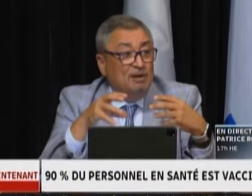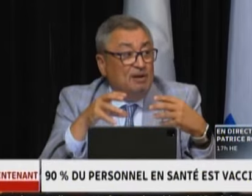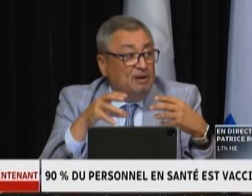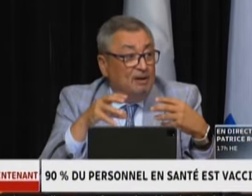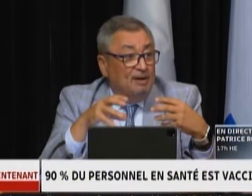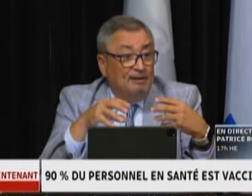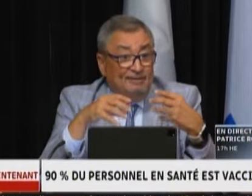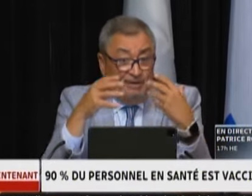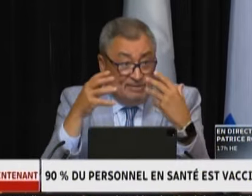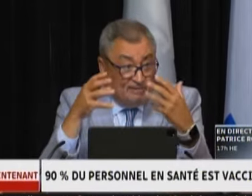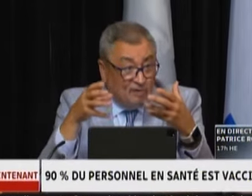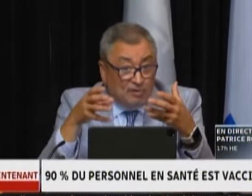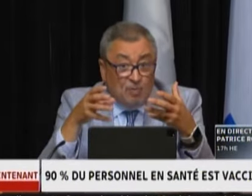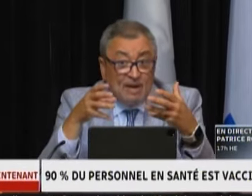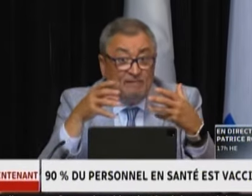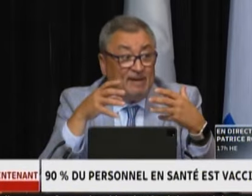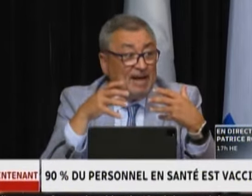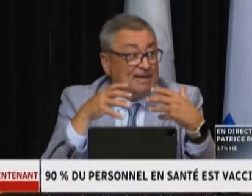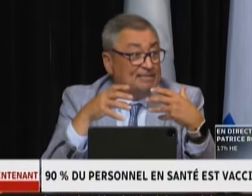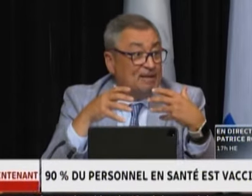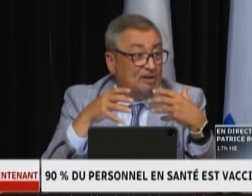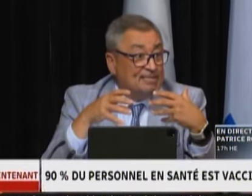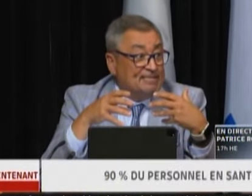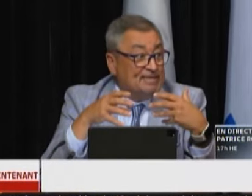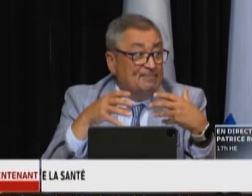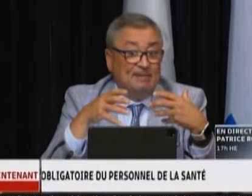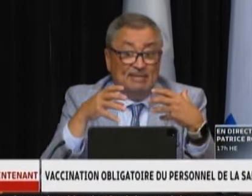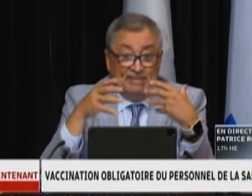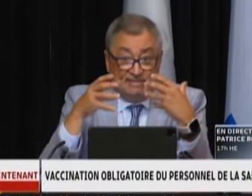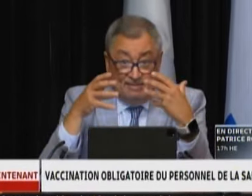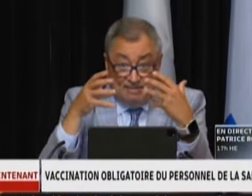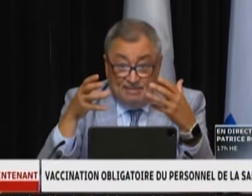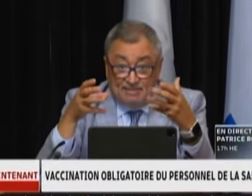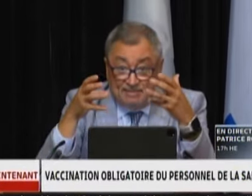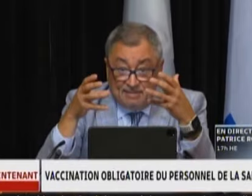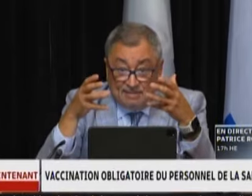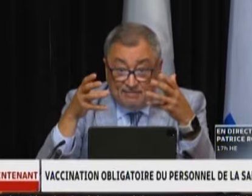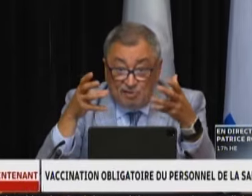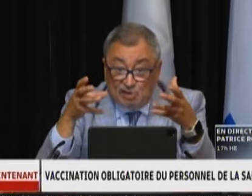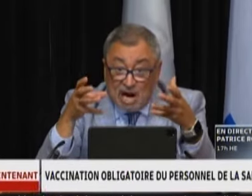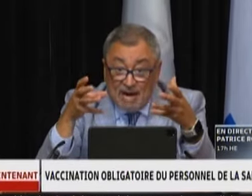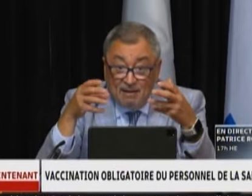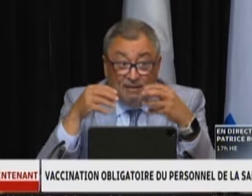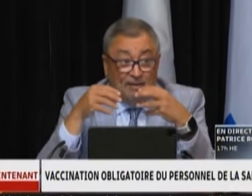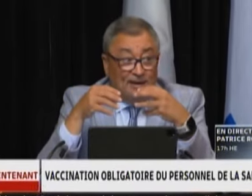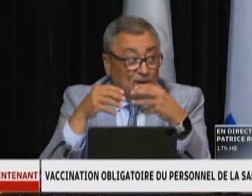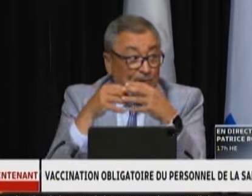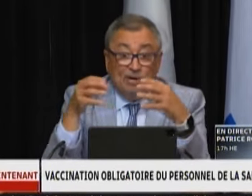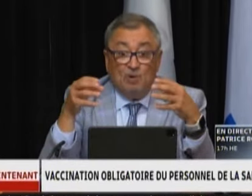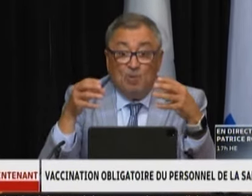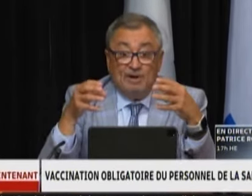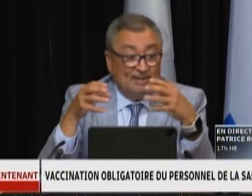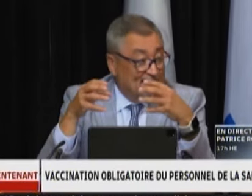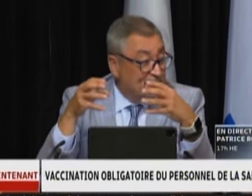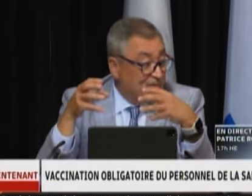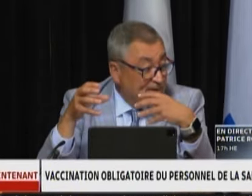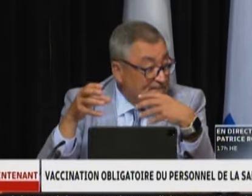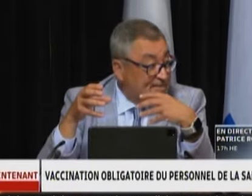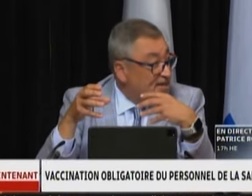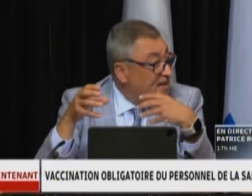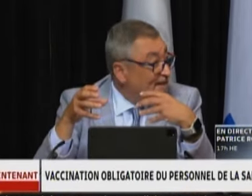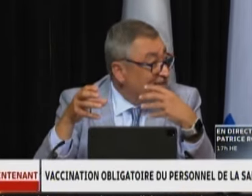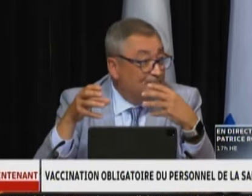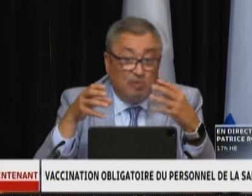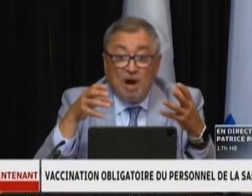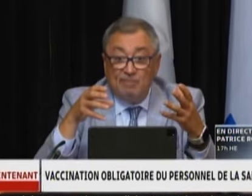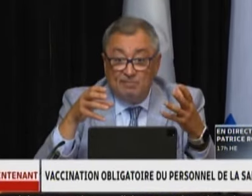du personnel de la santé. Il y a une quatrième vague. Notre système est fragile. On